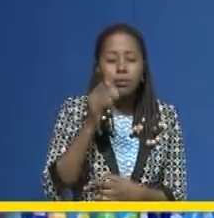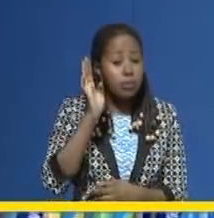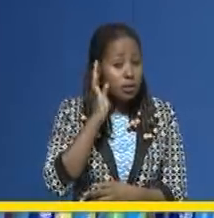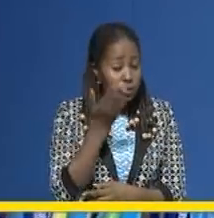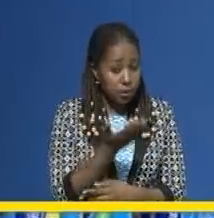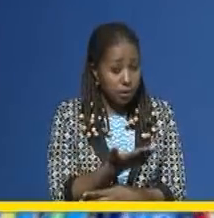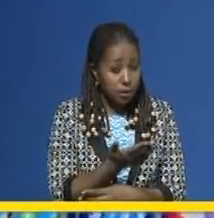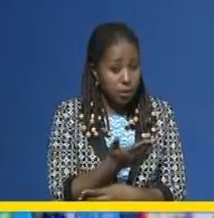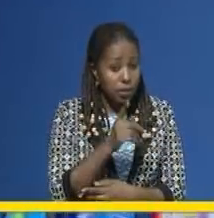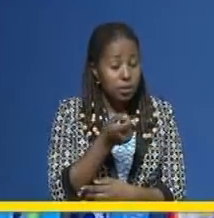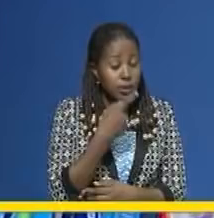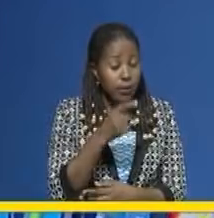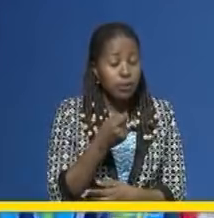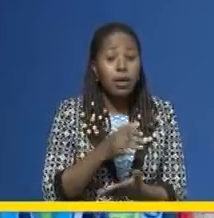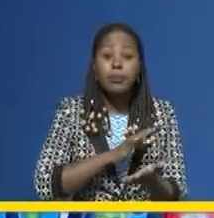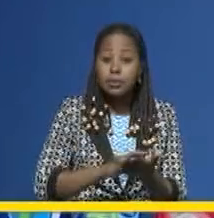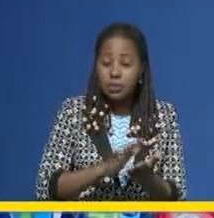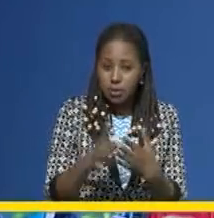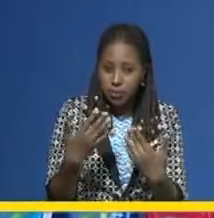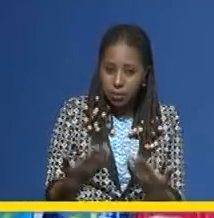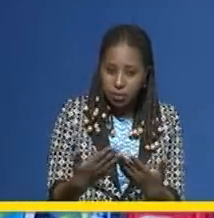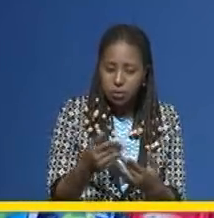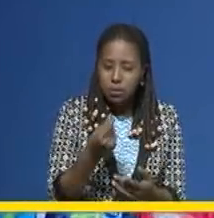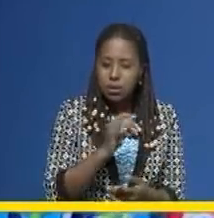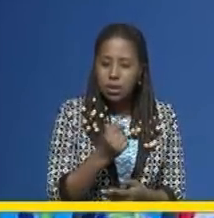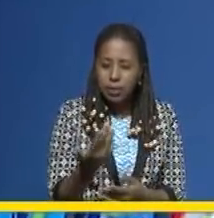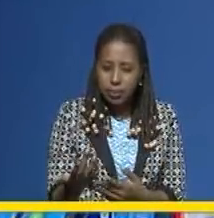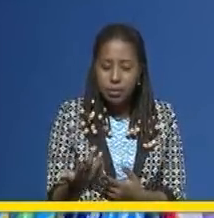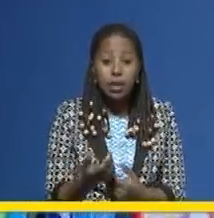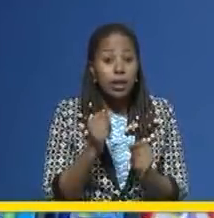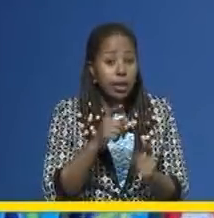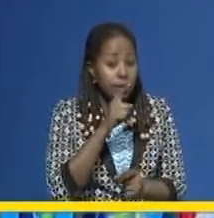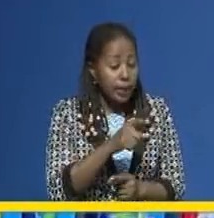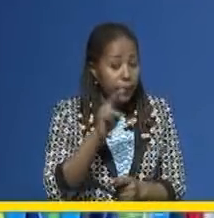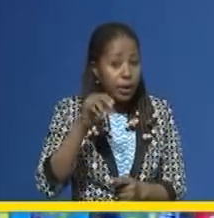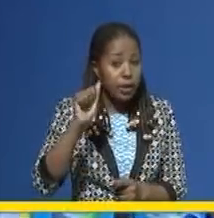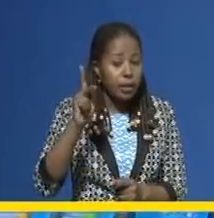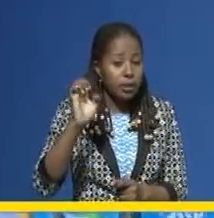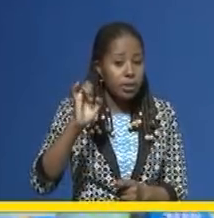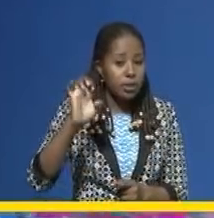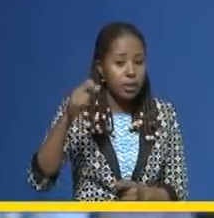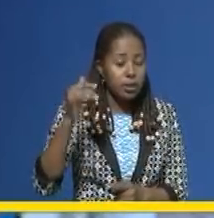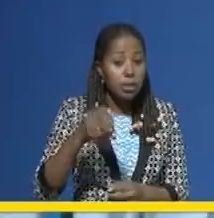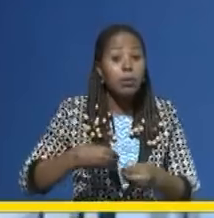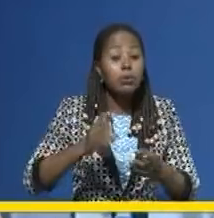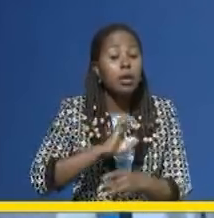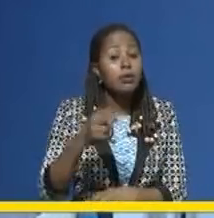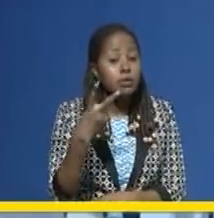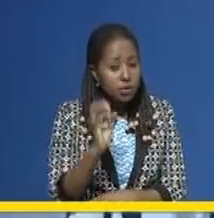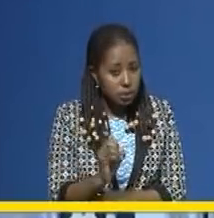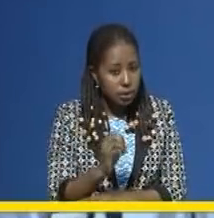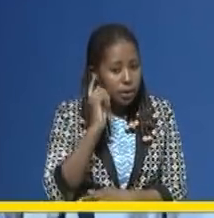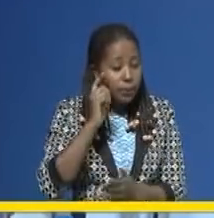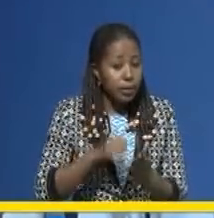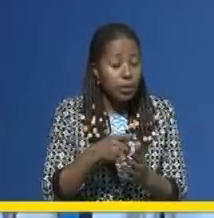Mmesikia kisupply kwenye mikoa 5,500. Lakini hapa na kiete anauza 20 kwenye mills